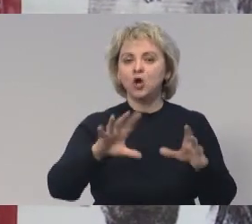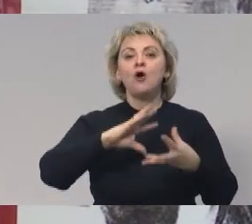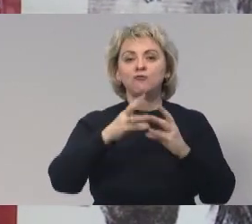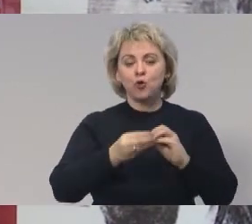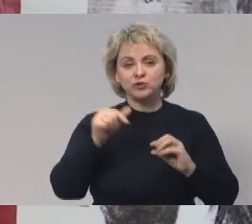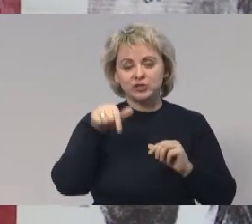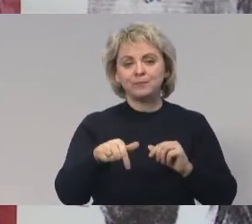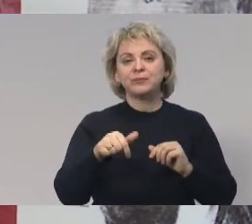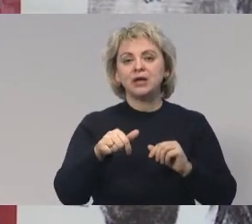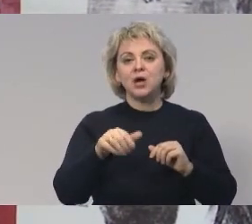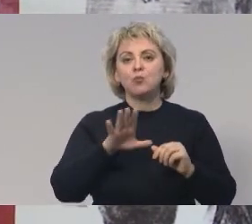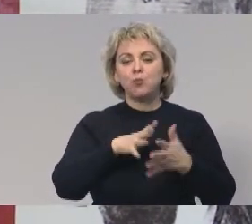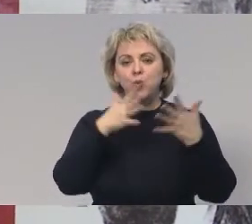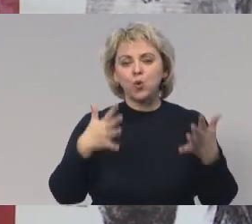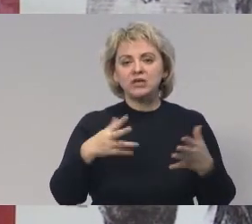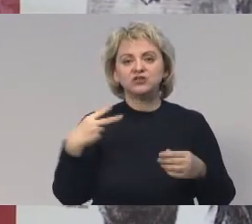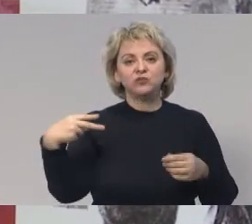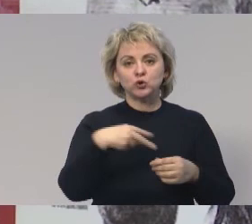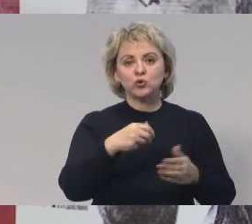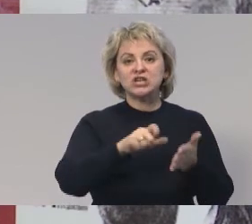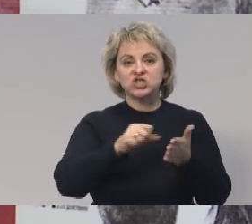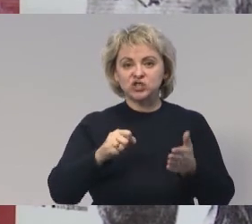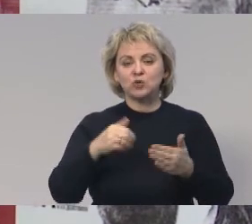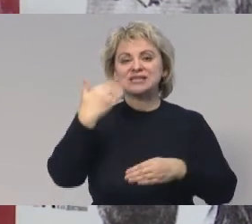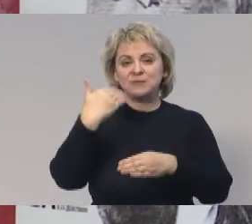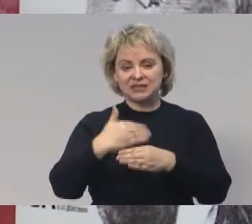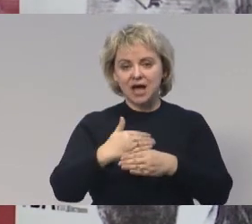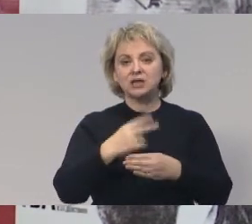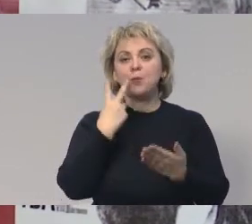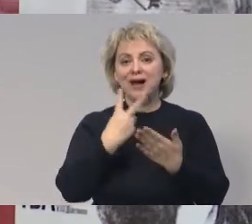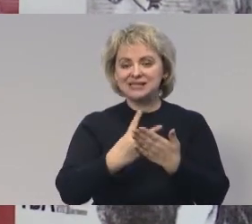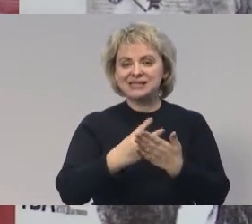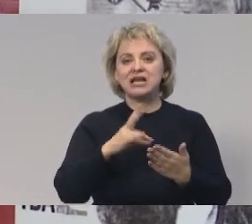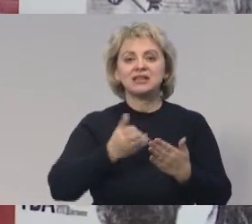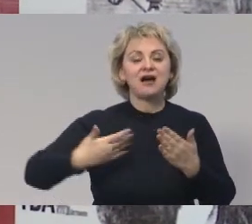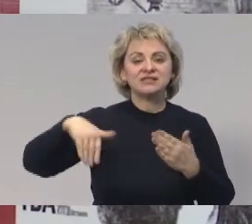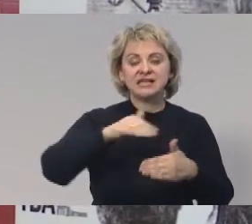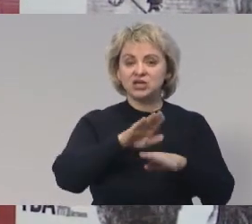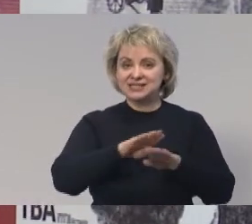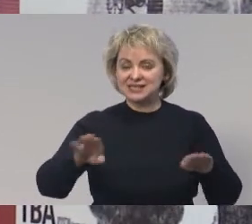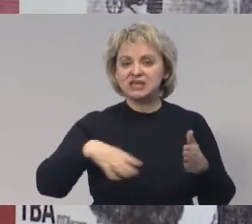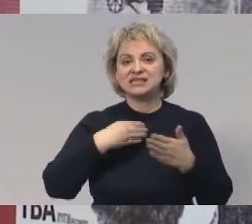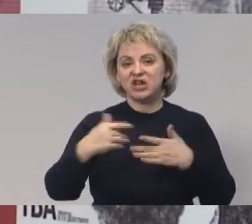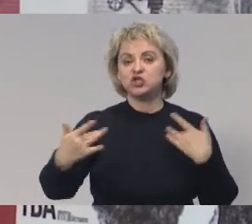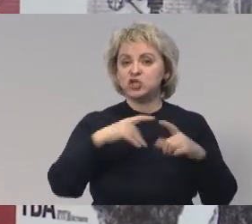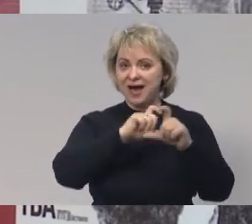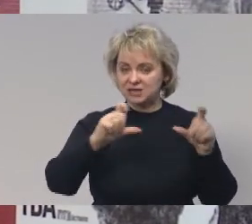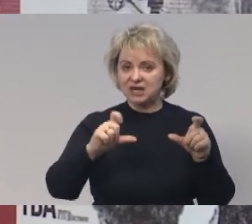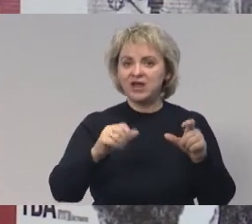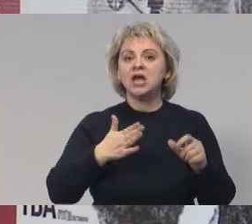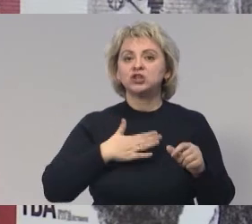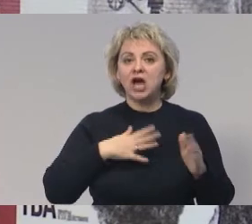общей сложности более 2600 спектаклей показали на всех сценах своих театров,